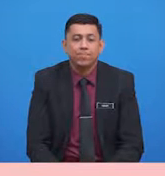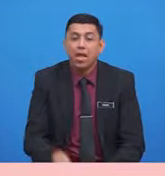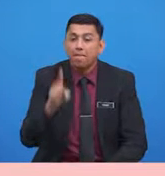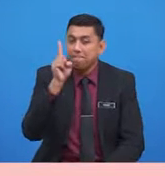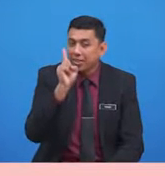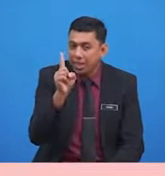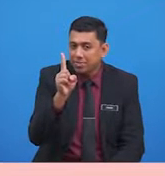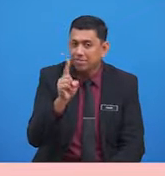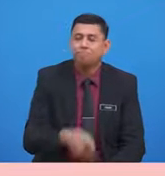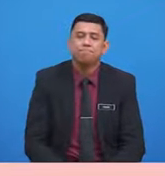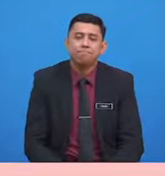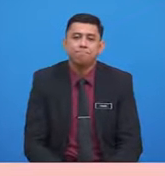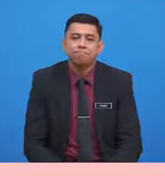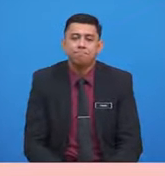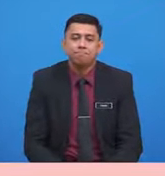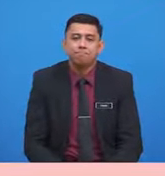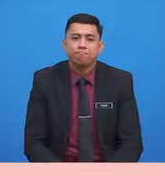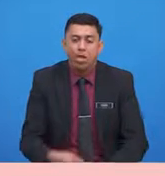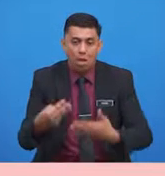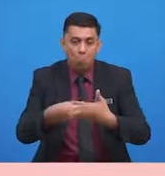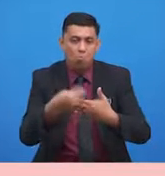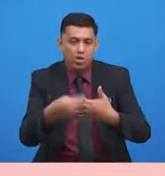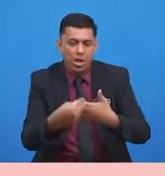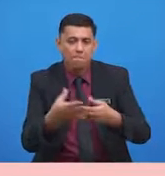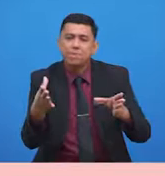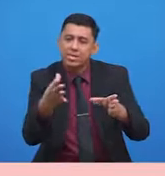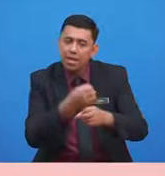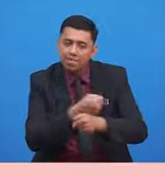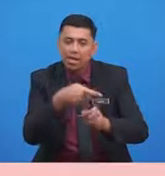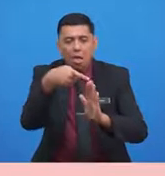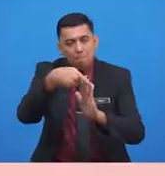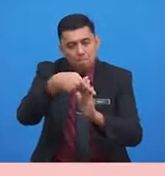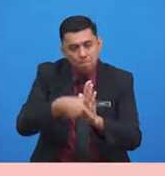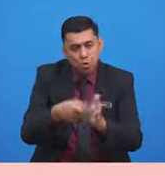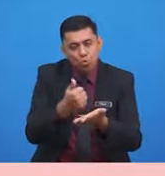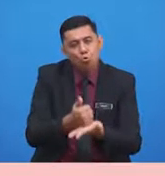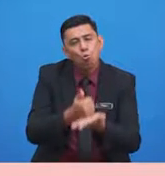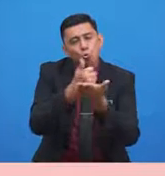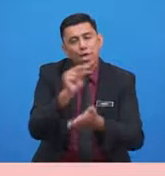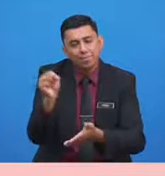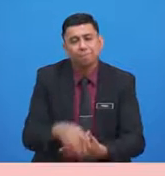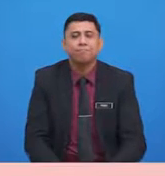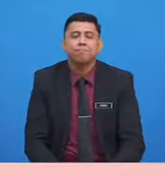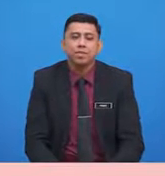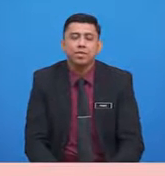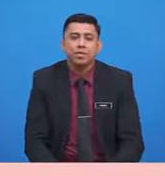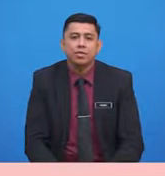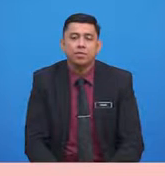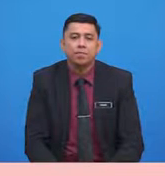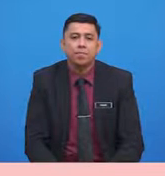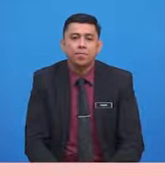yang pertama ialah mudah mendapat pertolongan. Cikgu ulang ya.